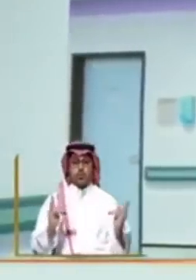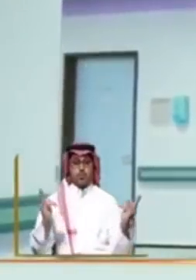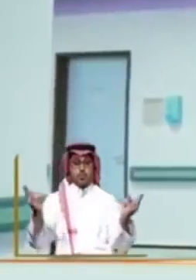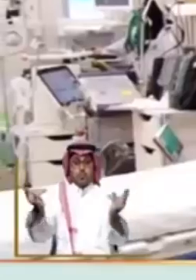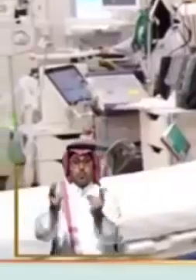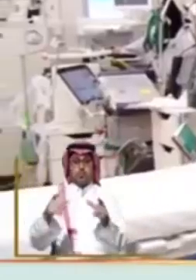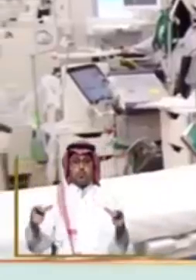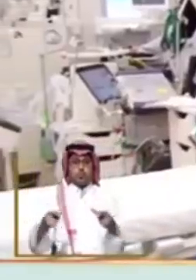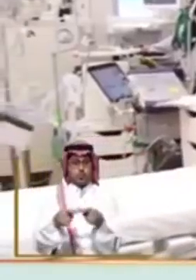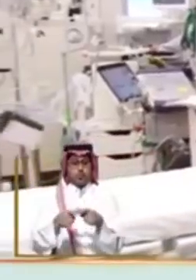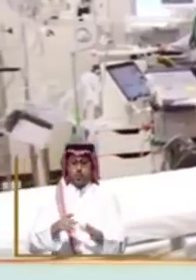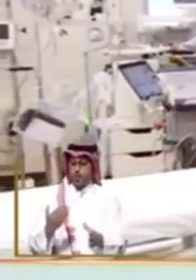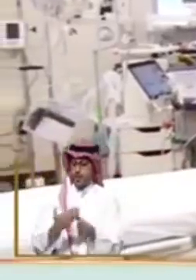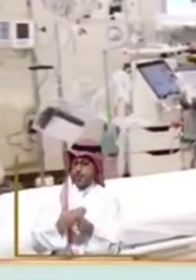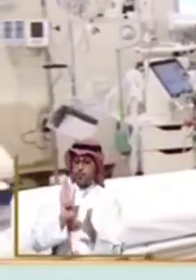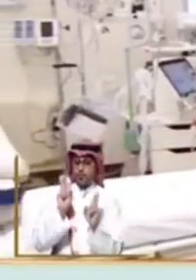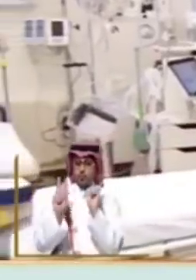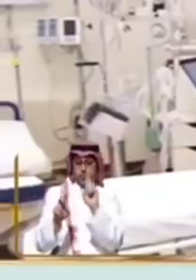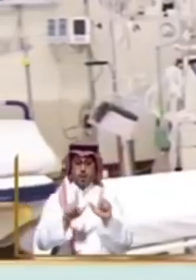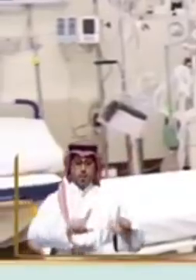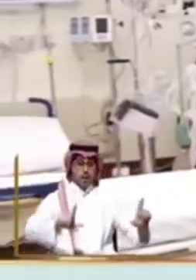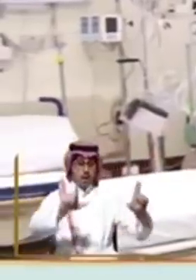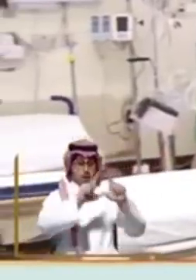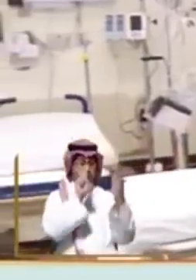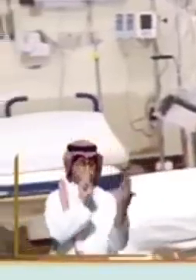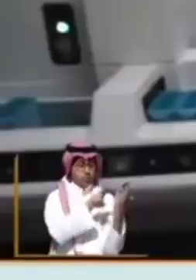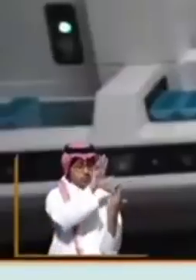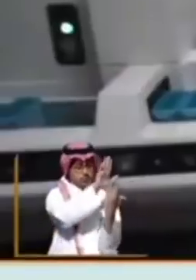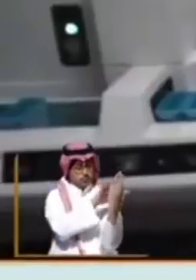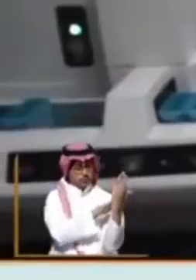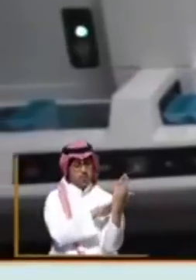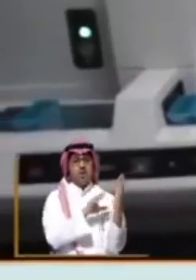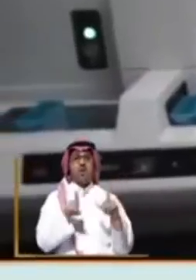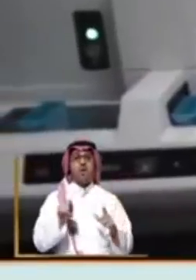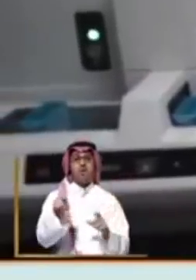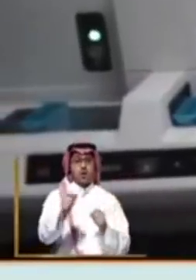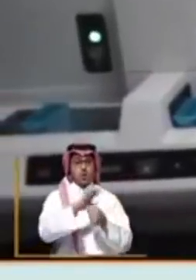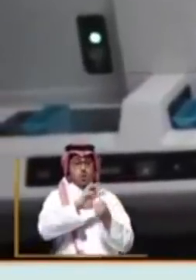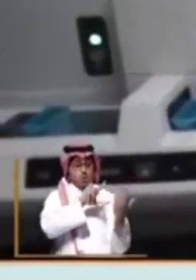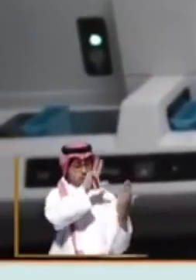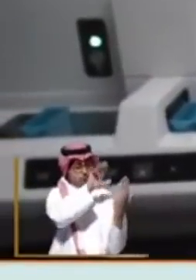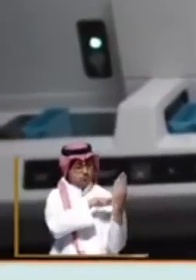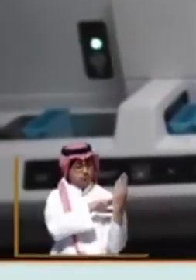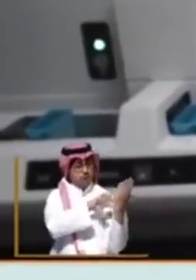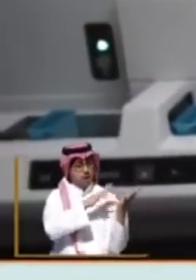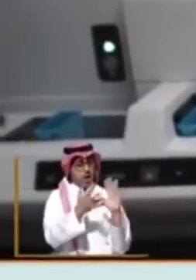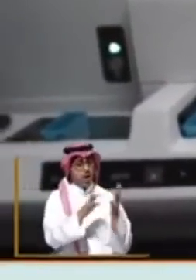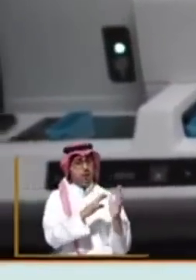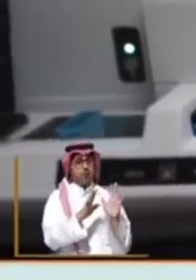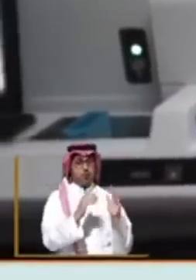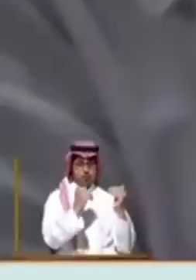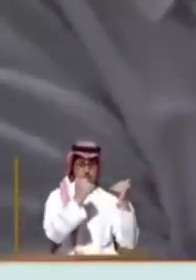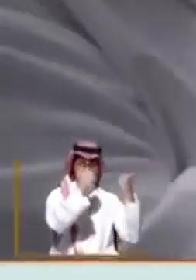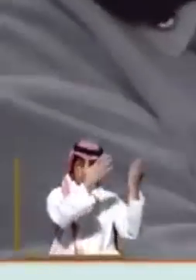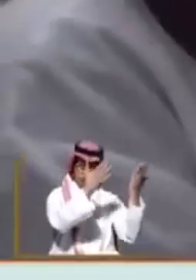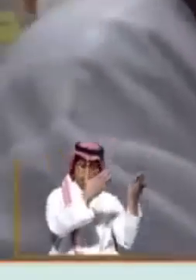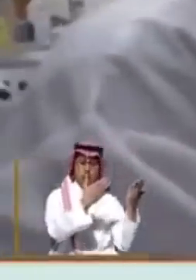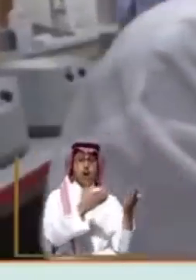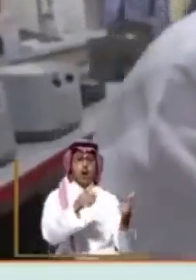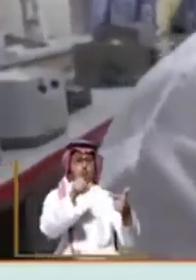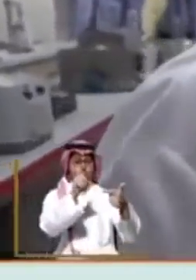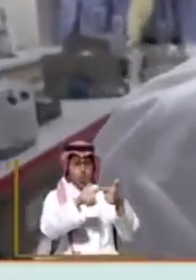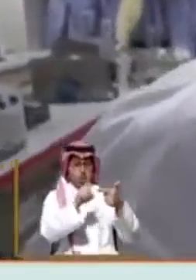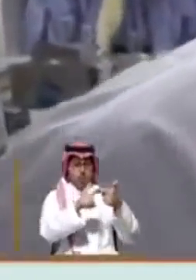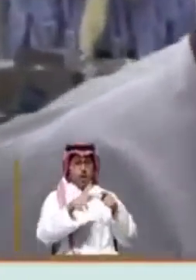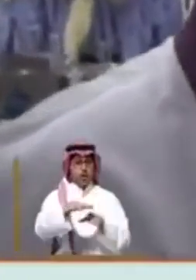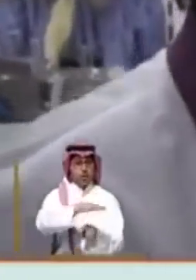ذات العلاقة، حيث اطلعت على التقارير والتطورات كافة حول الفيروس، كما جرى استعراض الوضع الوبائي للفيروس على مستوى